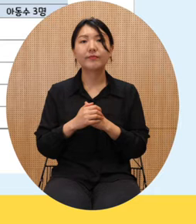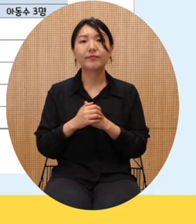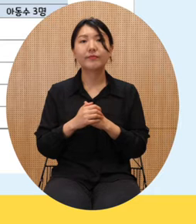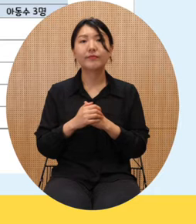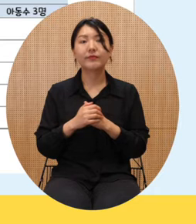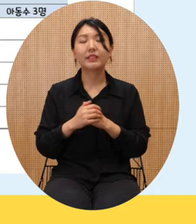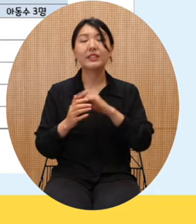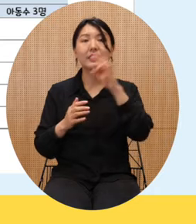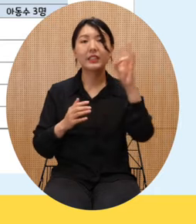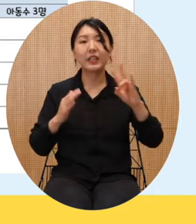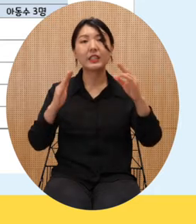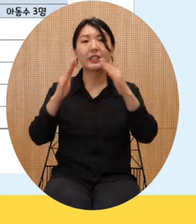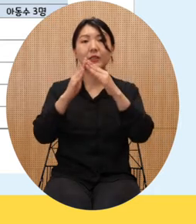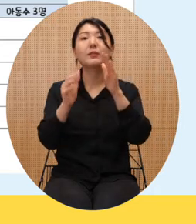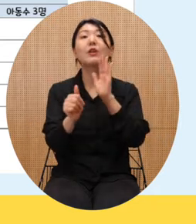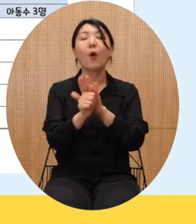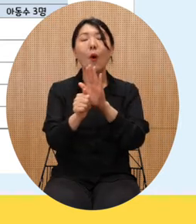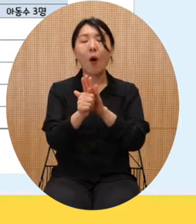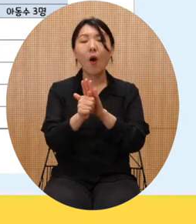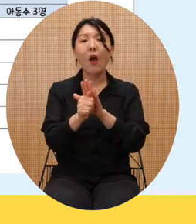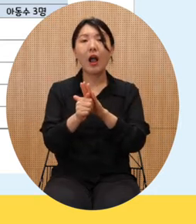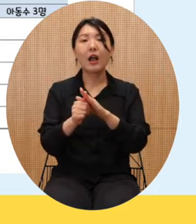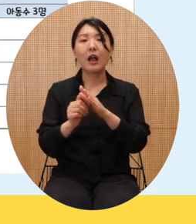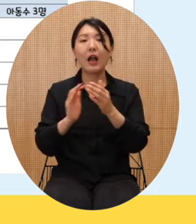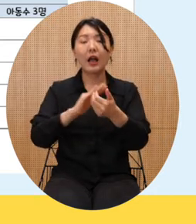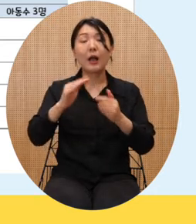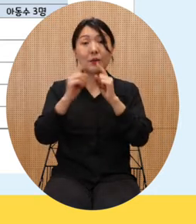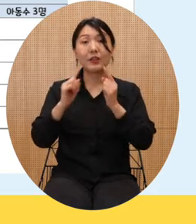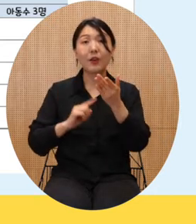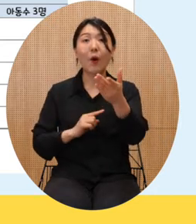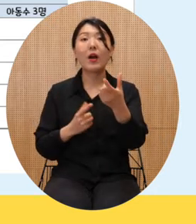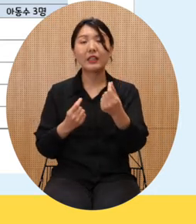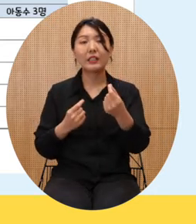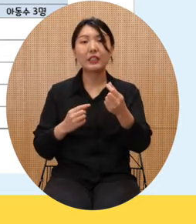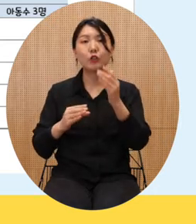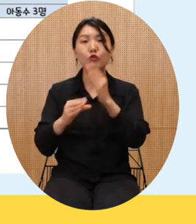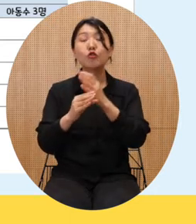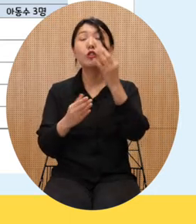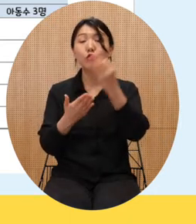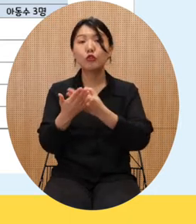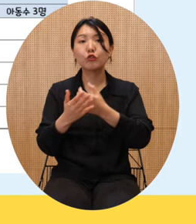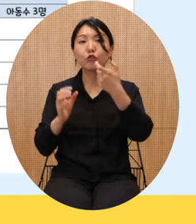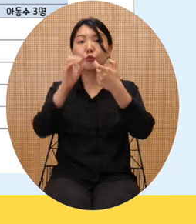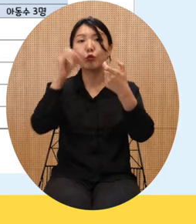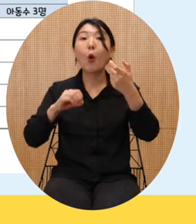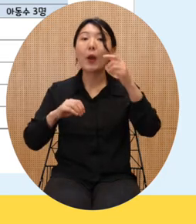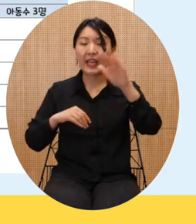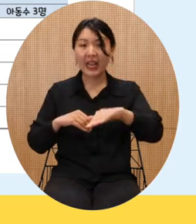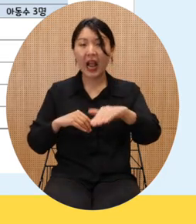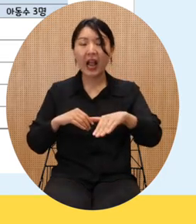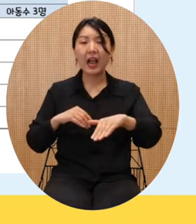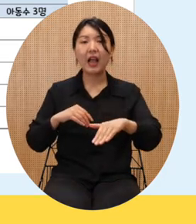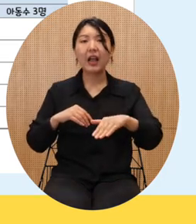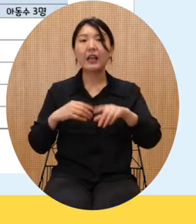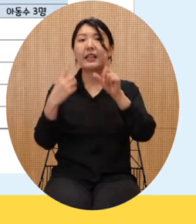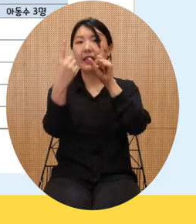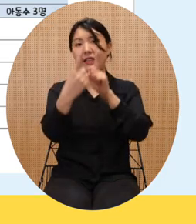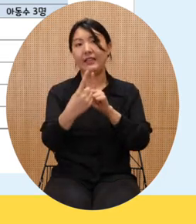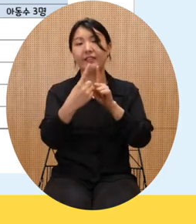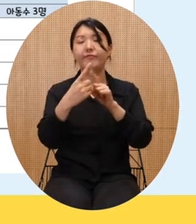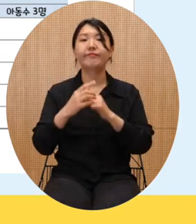특징적인 현상이었습니다. 시흥형 주거비 지원은 제가 아까 이제 계속 말씀드렸던 것처럼 중위소득 60%